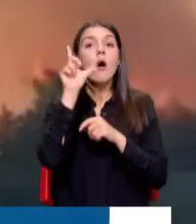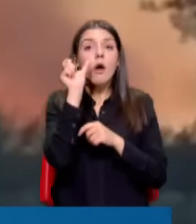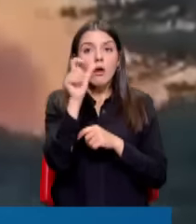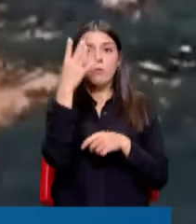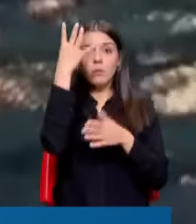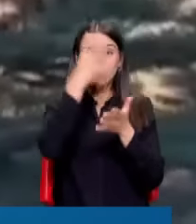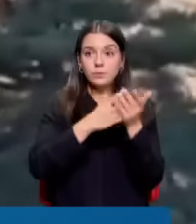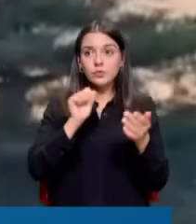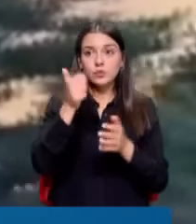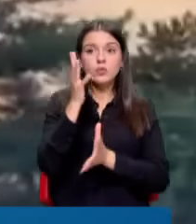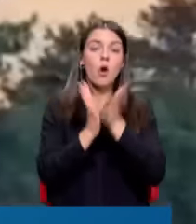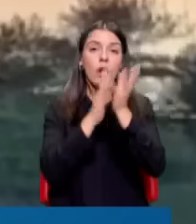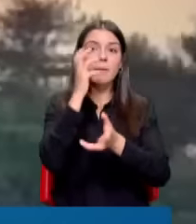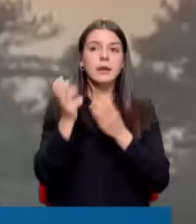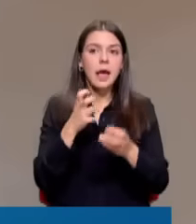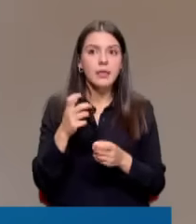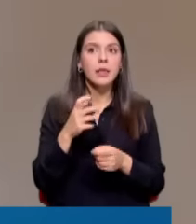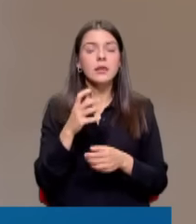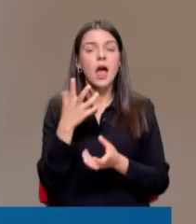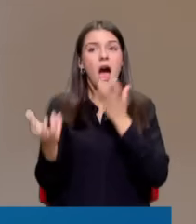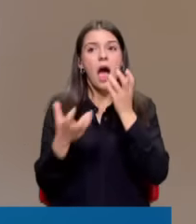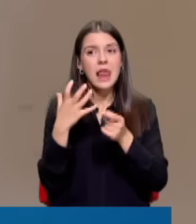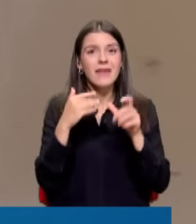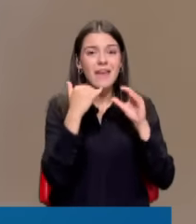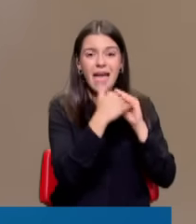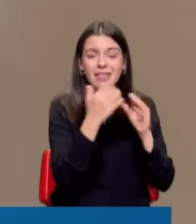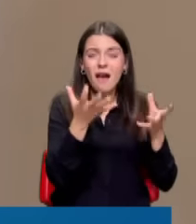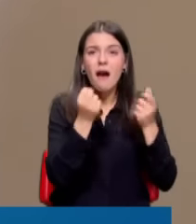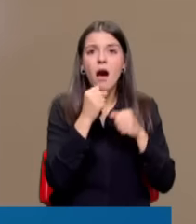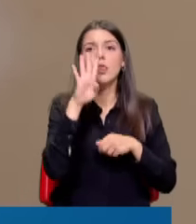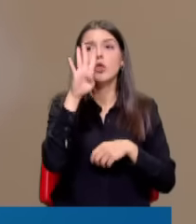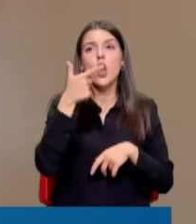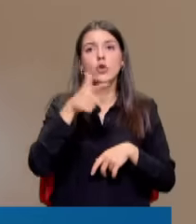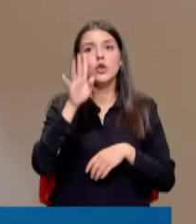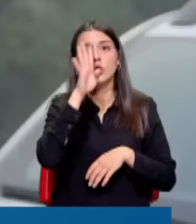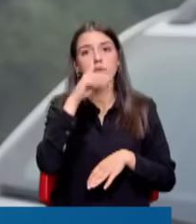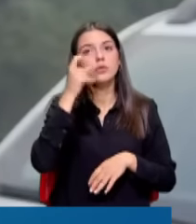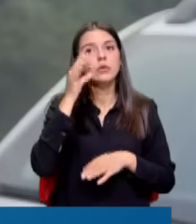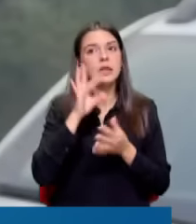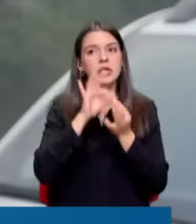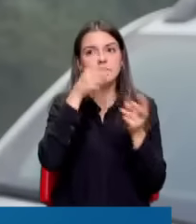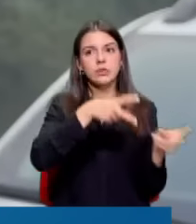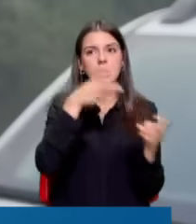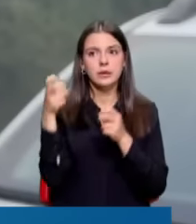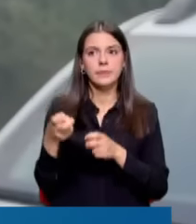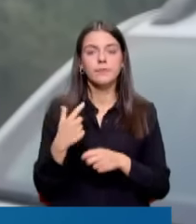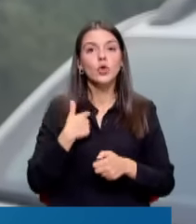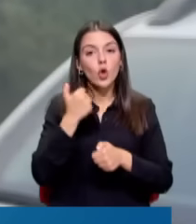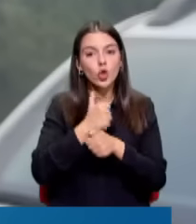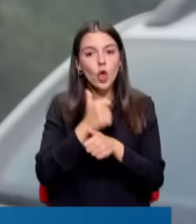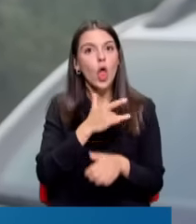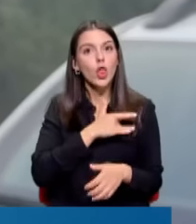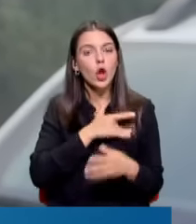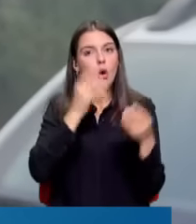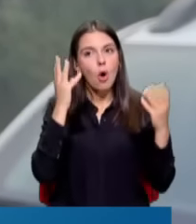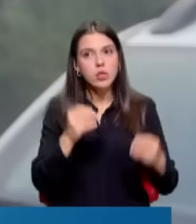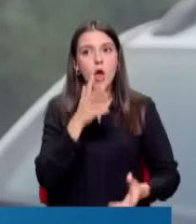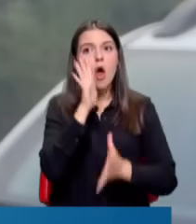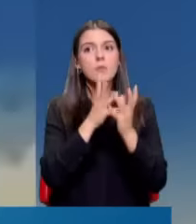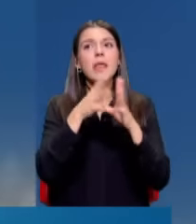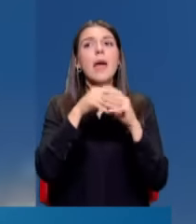4. gününe girdi. Alevlerden etkilenen 4 köyden 490 kişi tahliye edildi. Gönüllü olarak ormanlarımızı kaybetmemek için elimizden